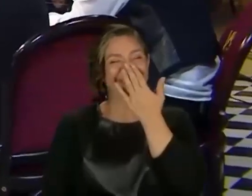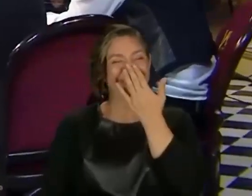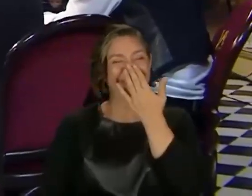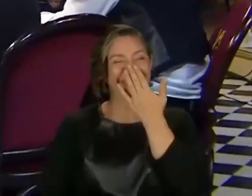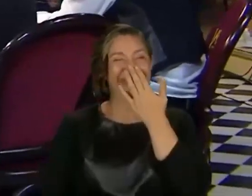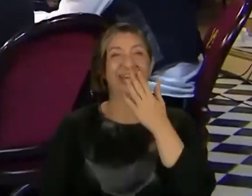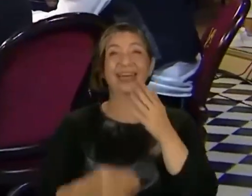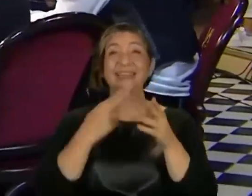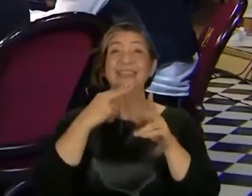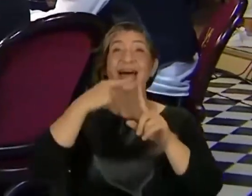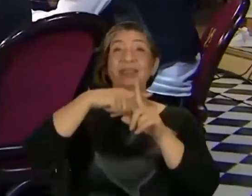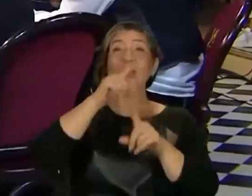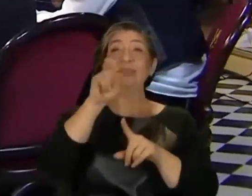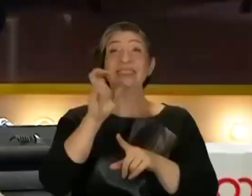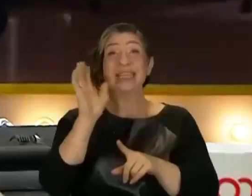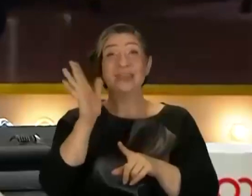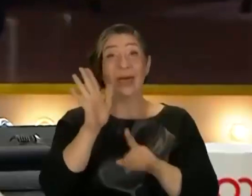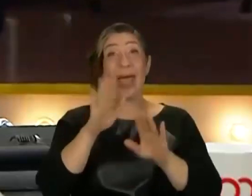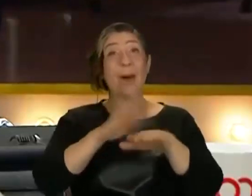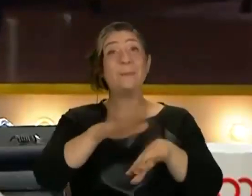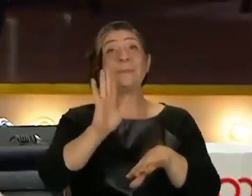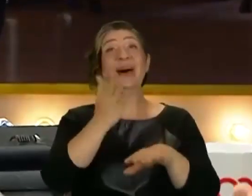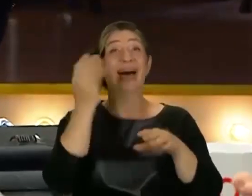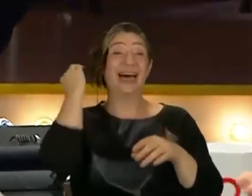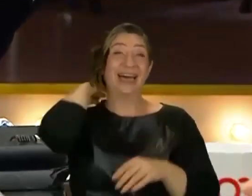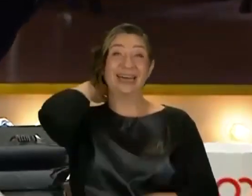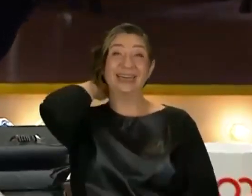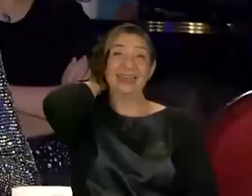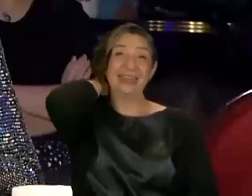Kız artı 18'e gidiyor. Yapma kurban oldu.